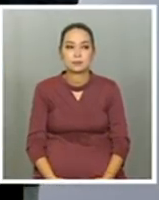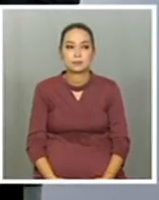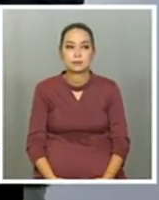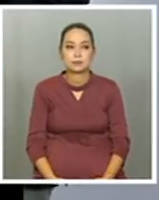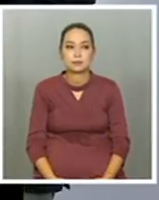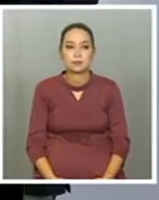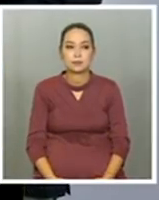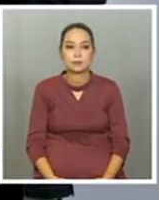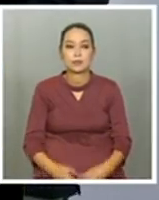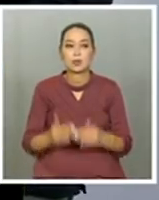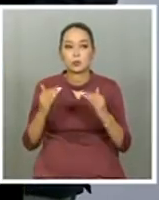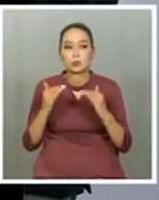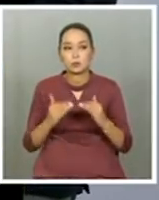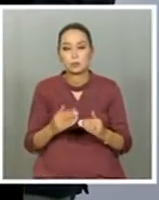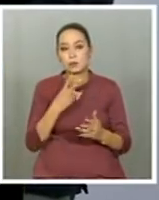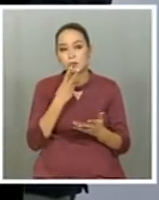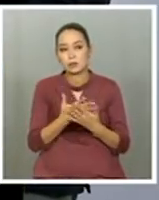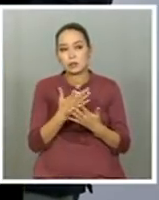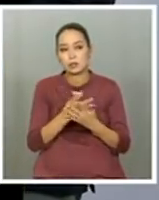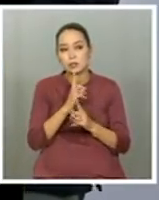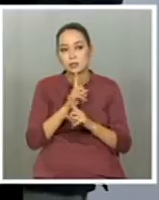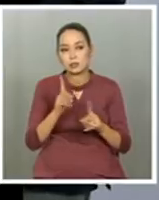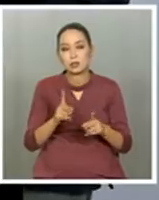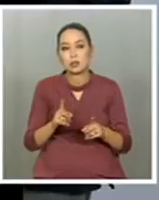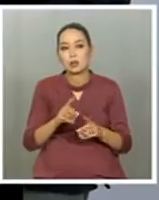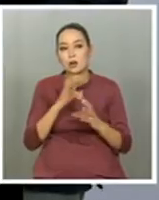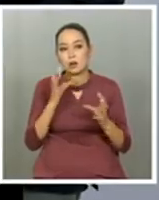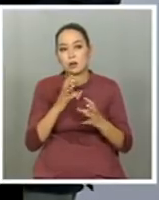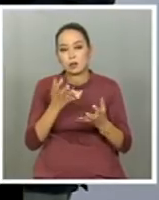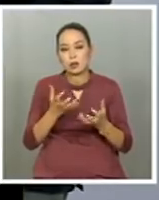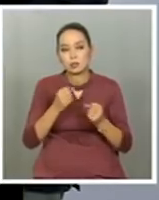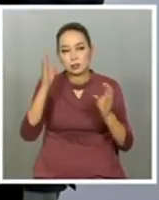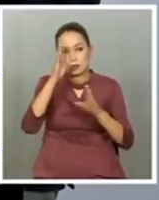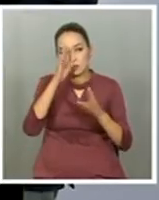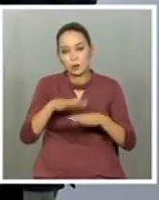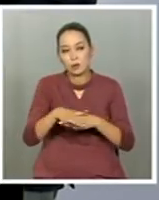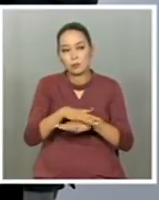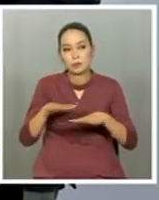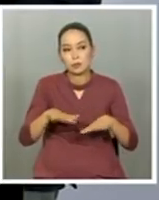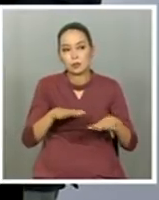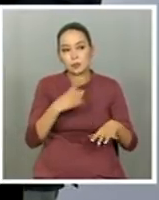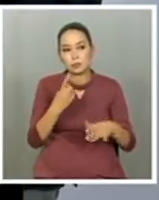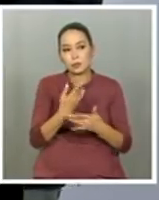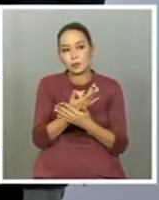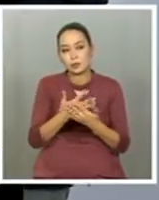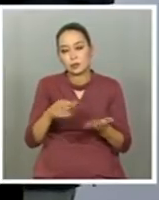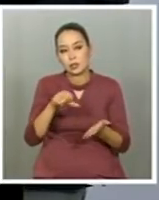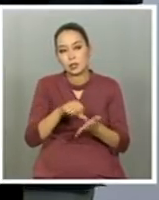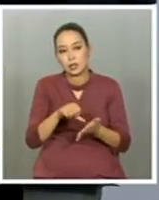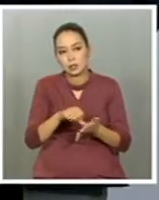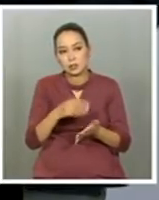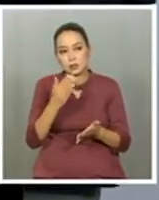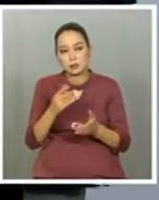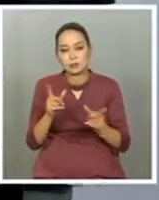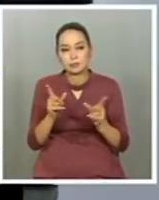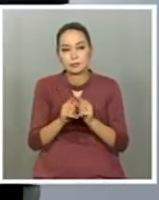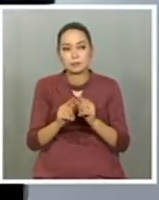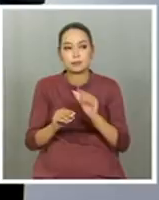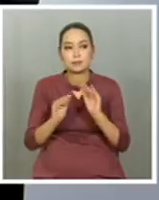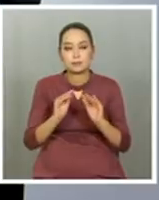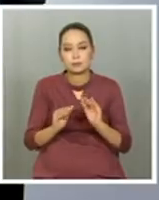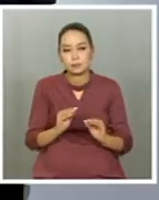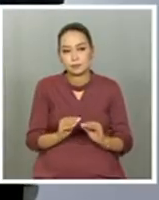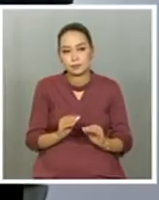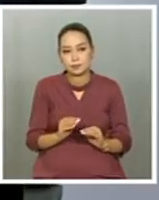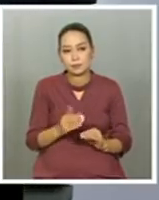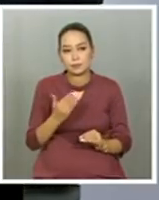ұсынатыным, төменде ұсынылған ерекше қорғауға алынған табиғи аумақтардың бір түріне қатысты инфографика жасаңыз. Мына келесі